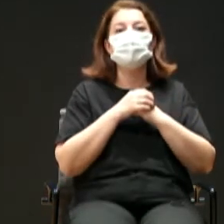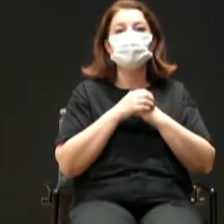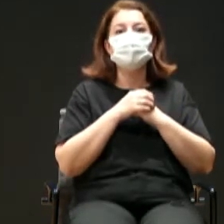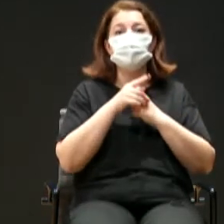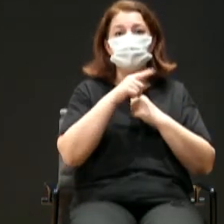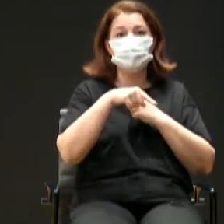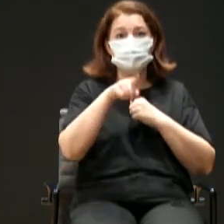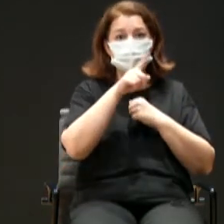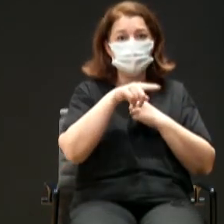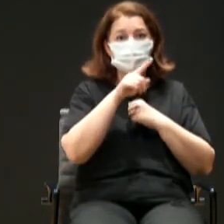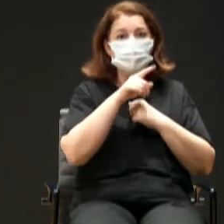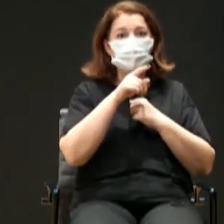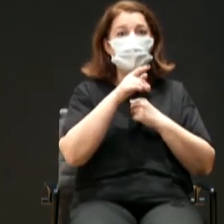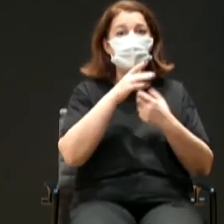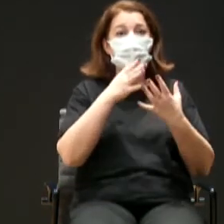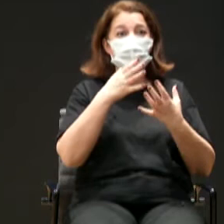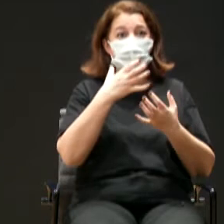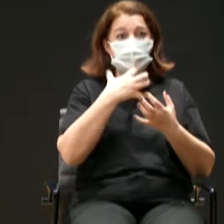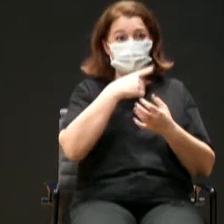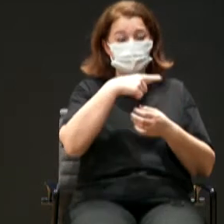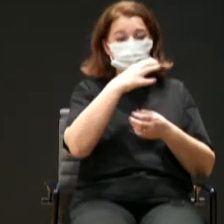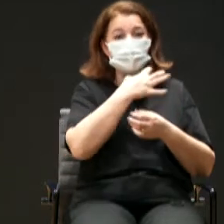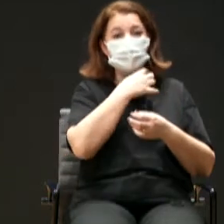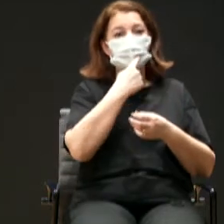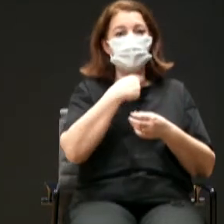teveccühünü kazanıp onların teşekkürünü almanız önemlidir.